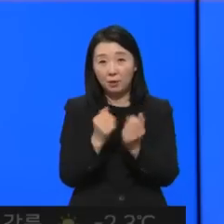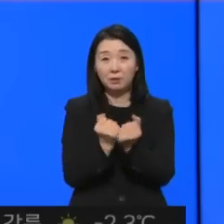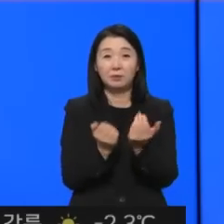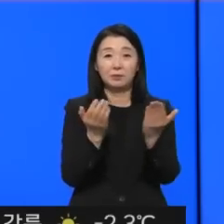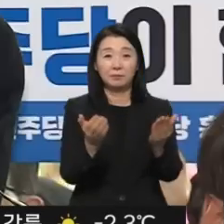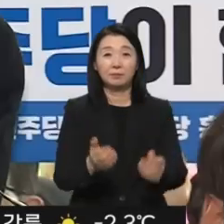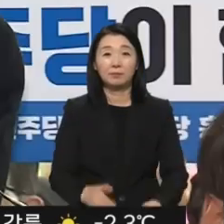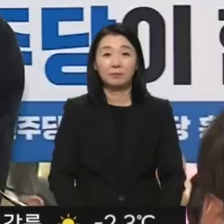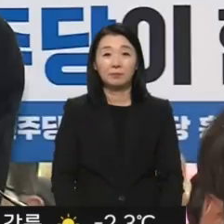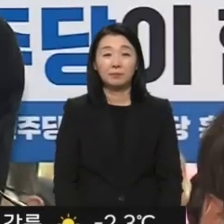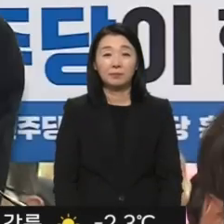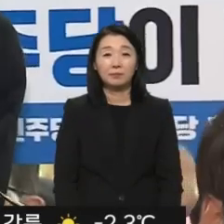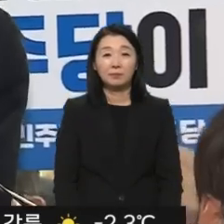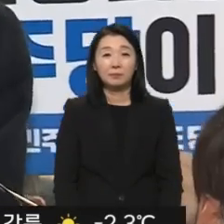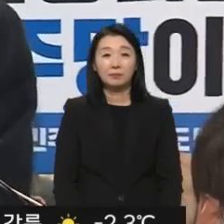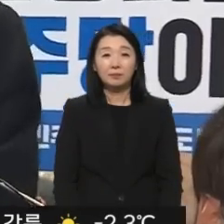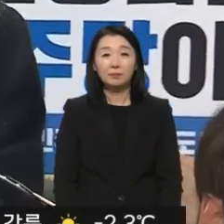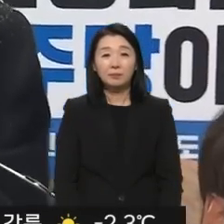정리했습니다.